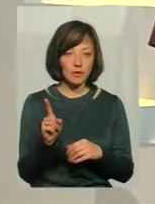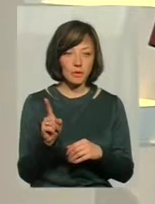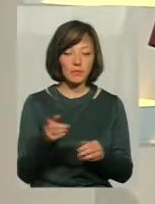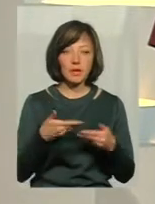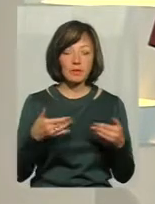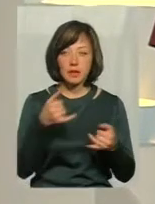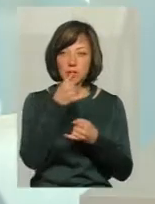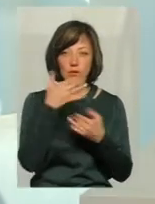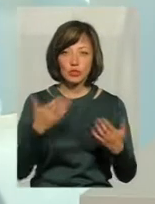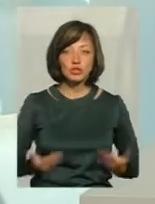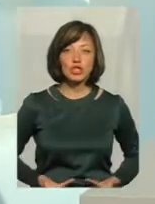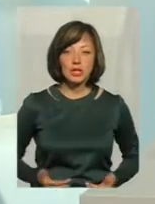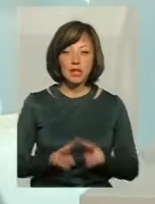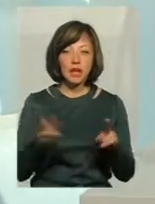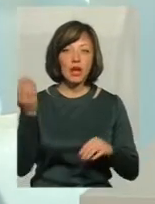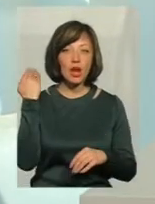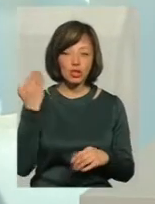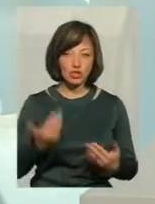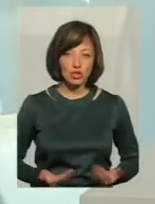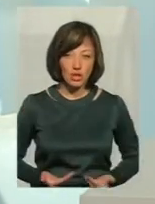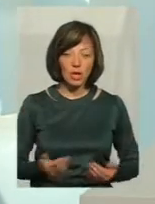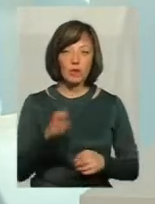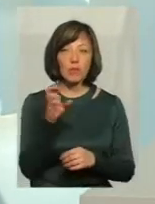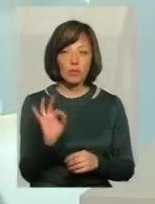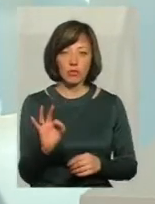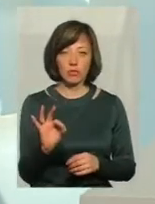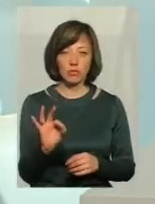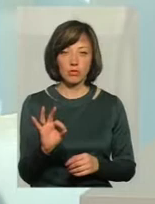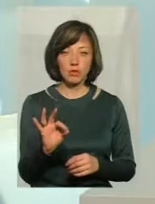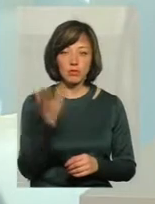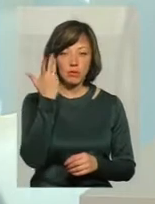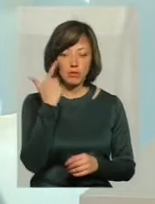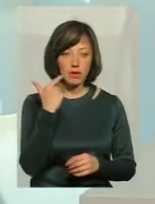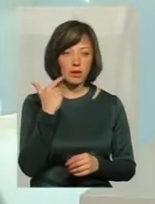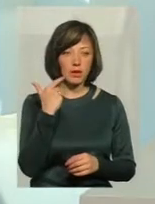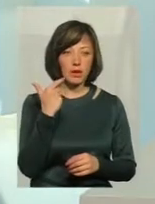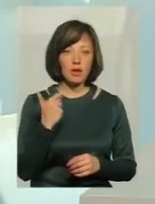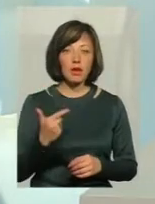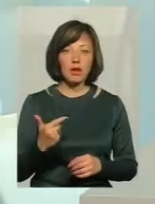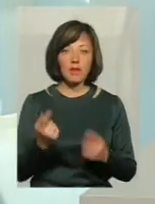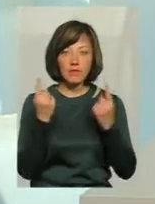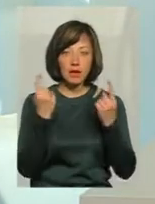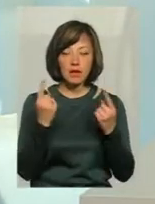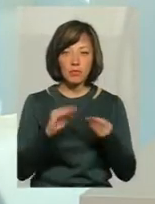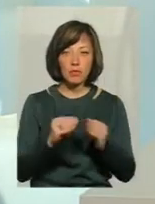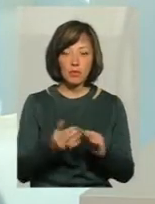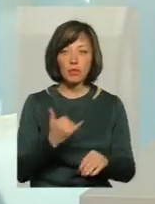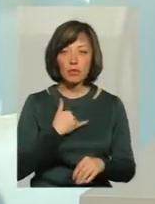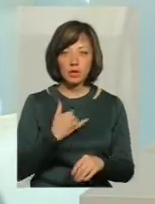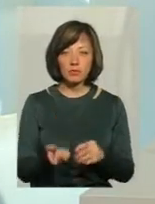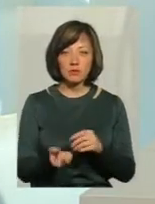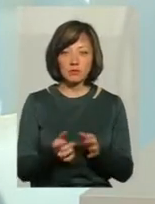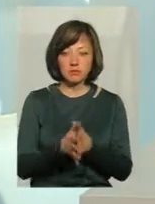ми не можемо жити, як жили раніше, тому що при глобальних викликах, коли нас стає просто в